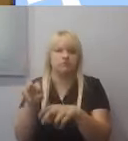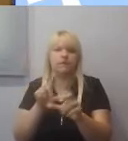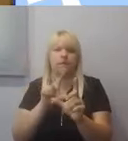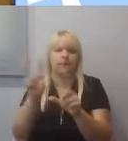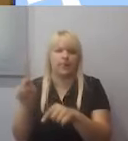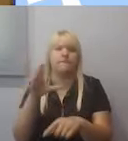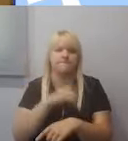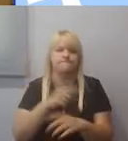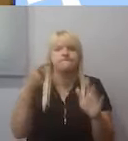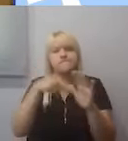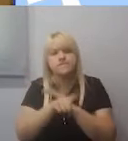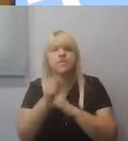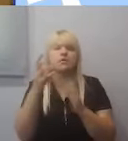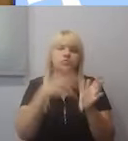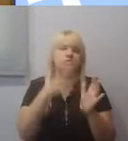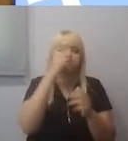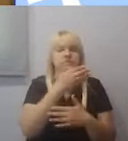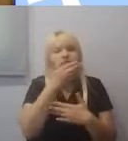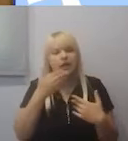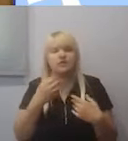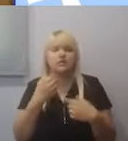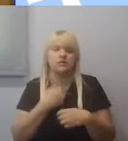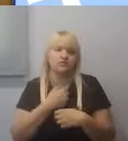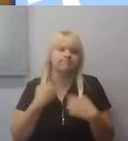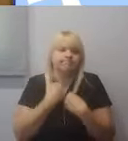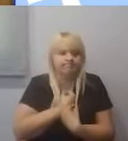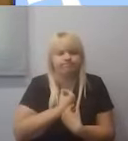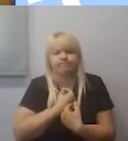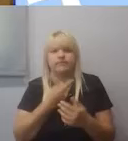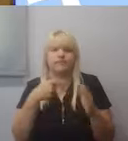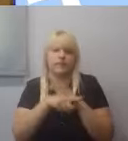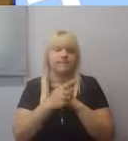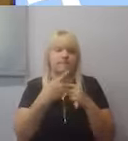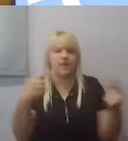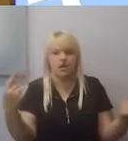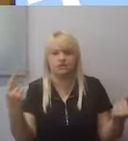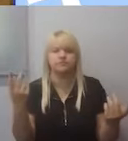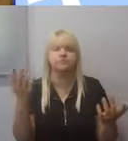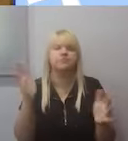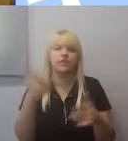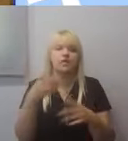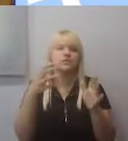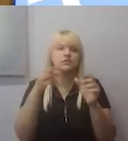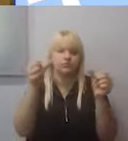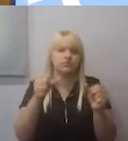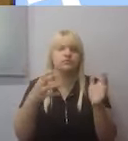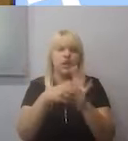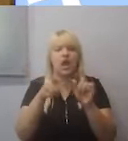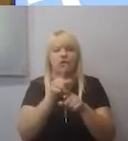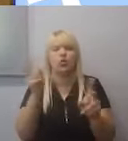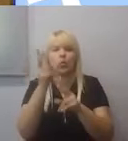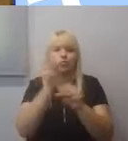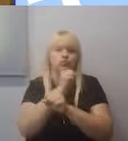pasildīties un visu pārējo izdarīt tā kā tām zīmēm jābūt un to paredz ugunsdrošības ja noteikumi un viņas arī